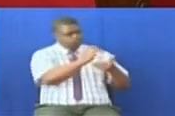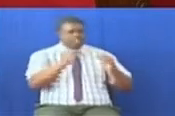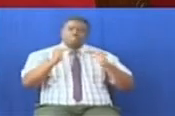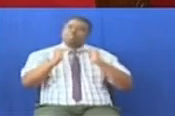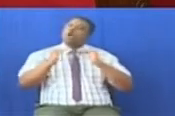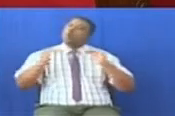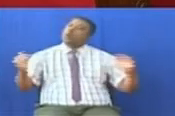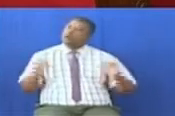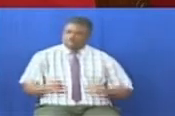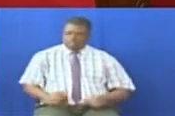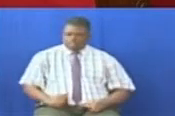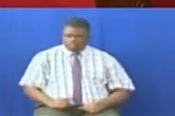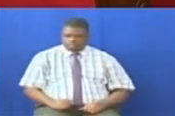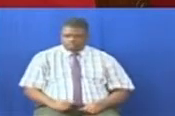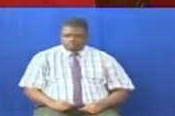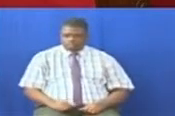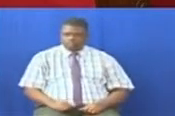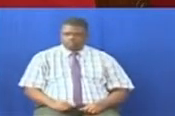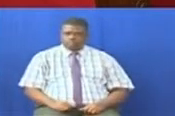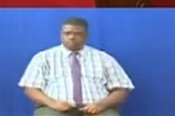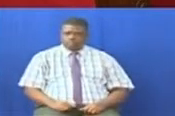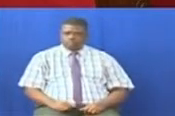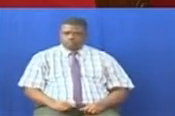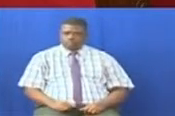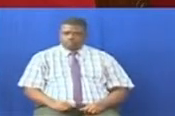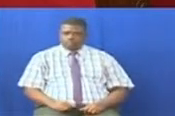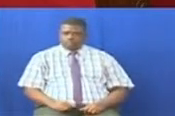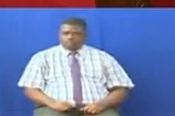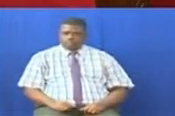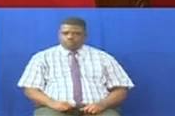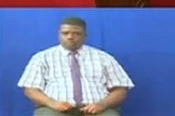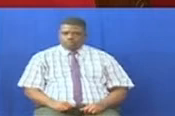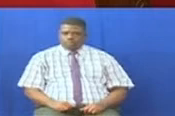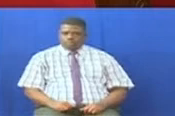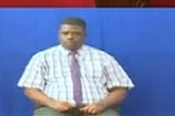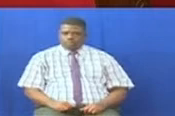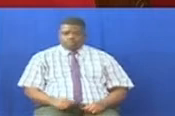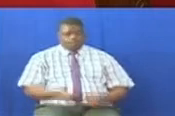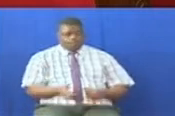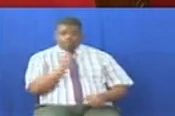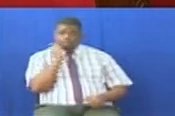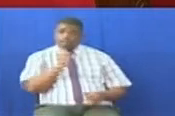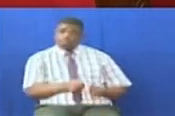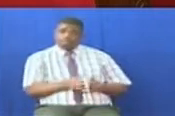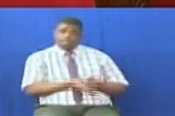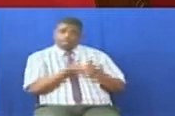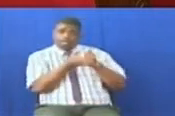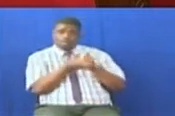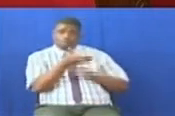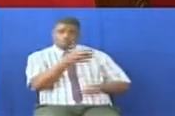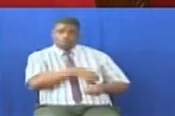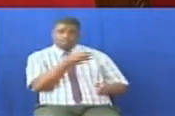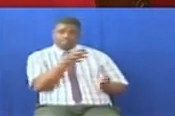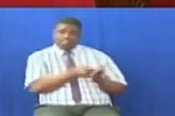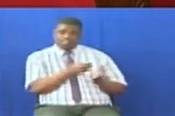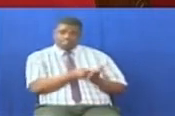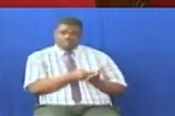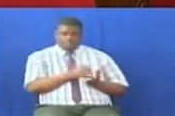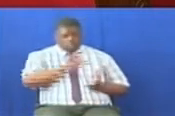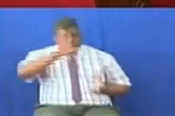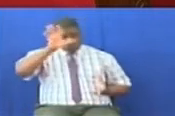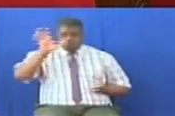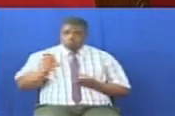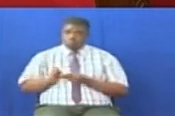kwa namna inavyotakiwa. Mheshimiwa Naibu Spika, ninamtaka waziri wa fedha atakapokuja kufanya